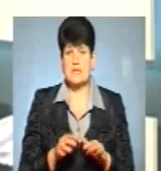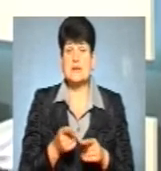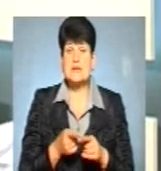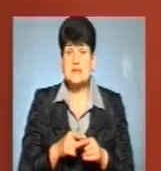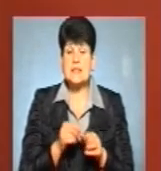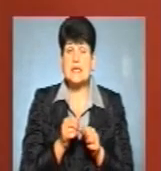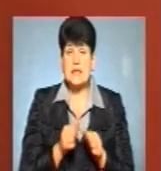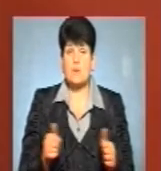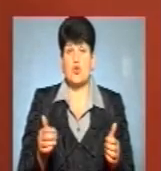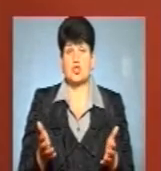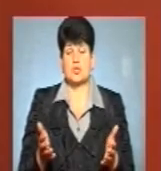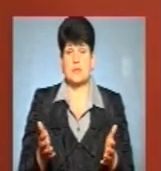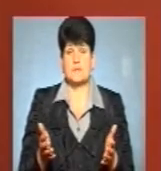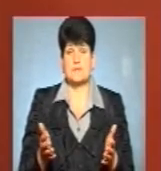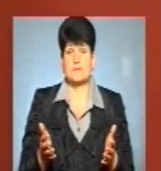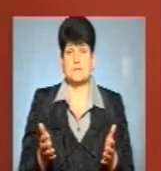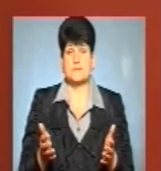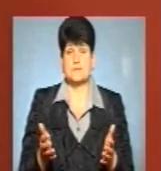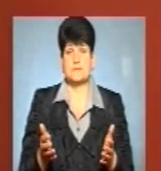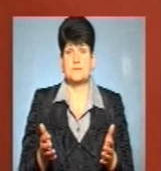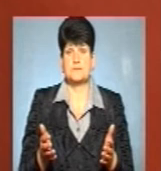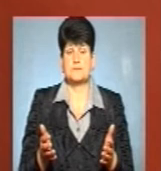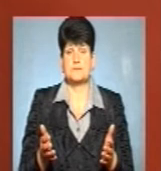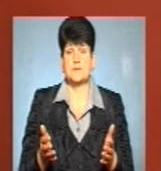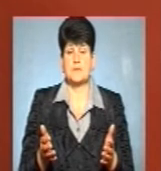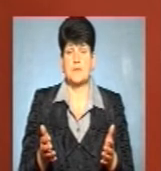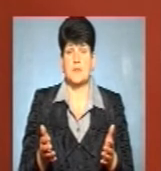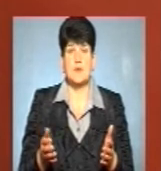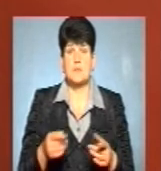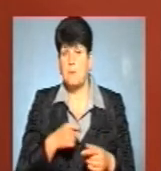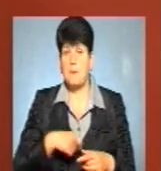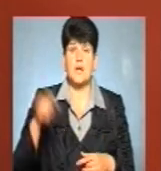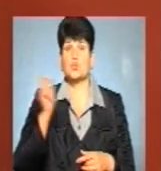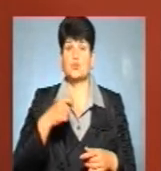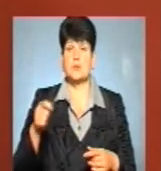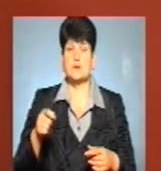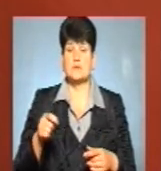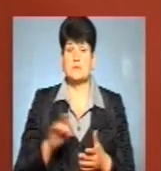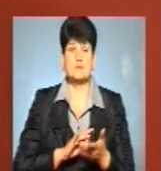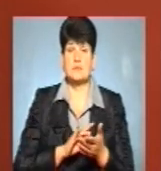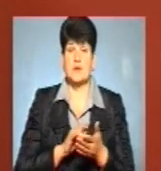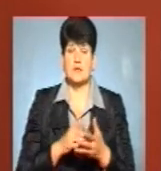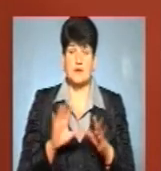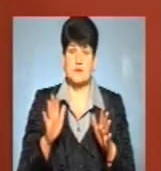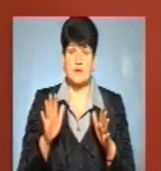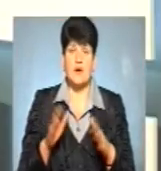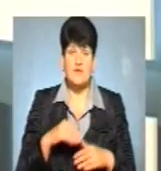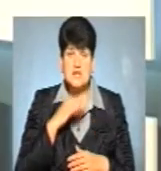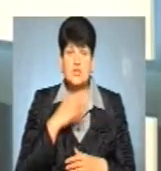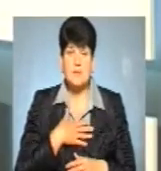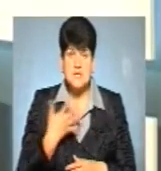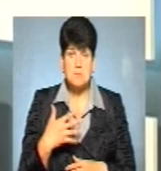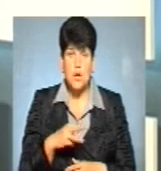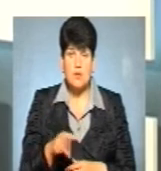можна якоюсь чарівною паличкою махнути, і це станеться. Вистачить нам 50 мільйонів